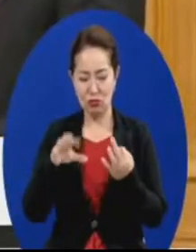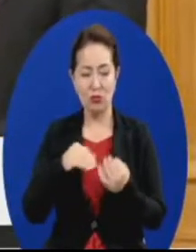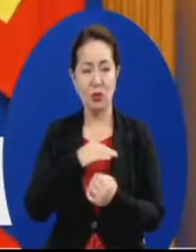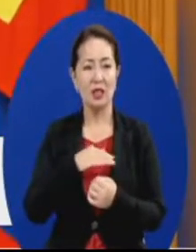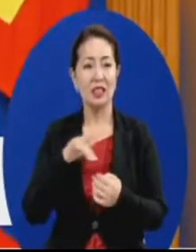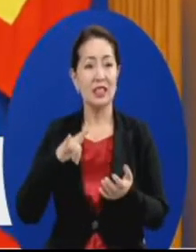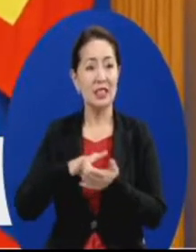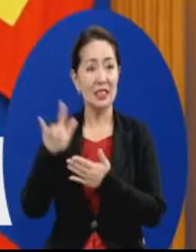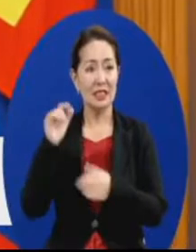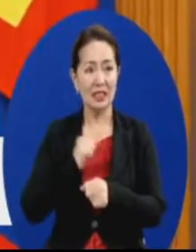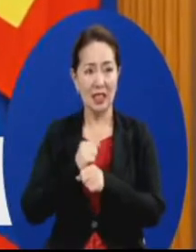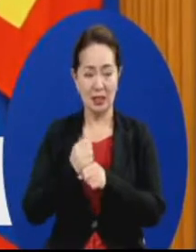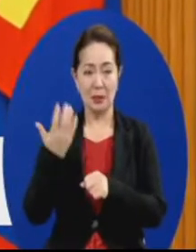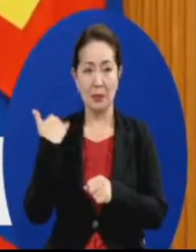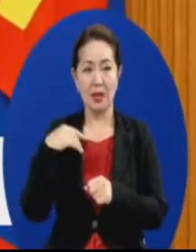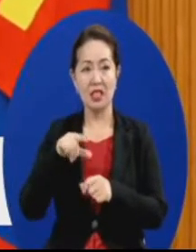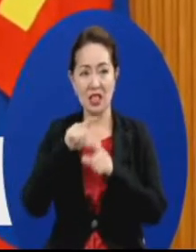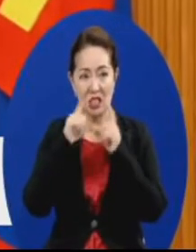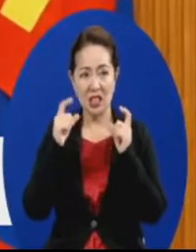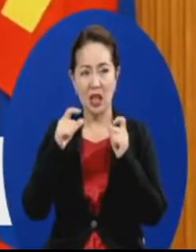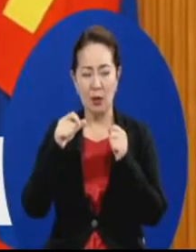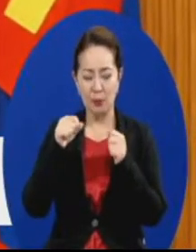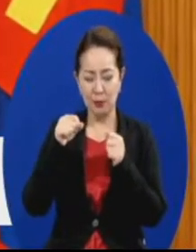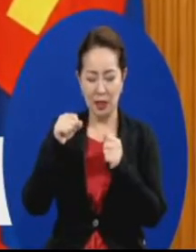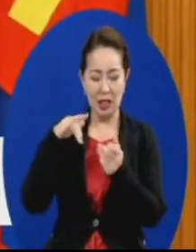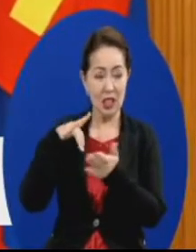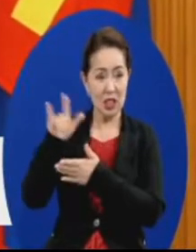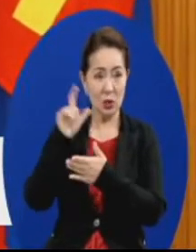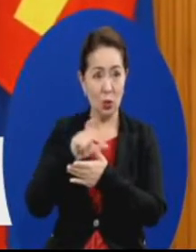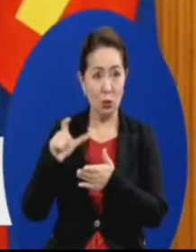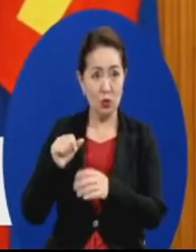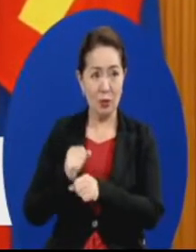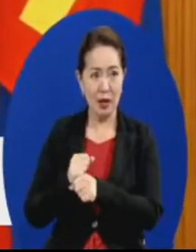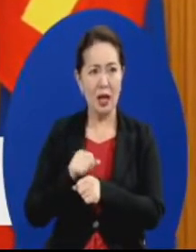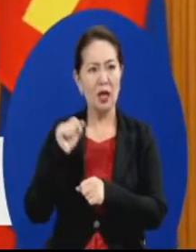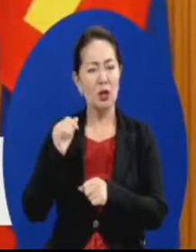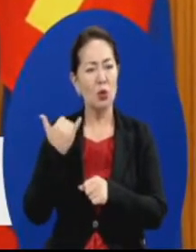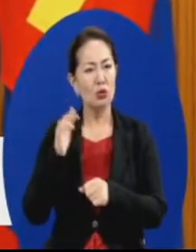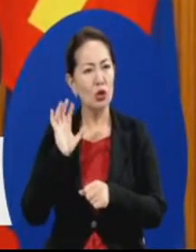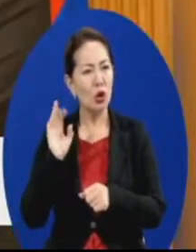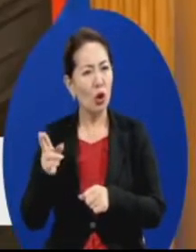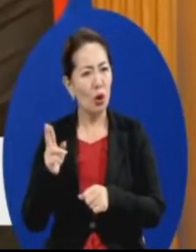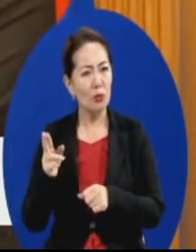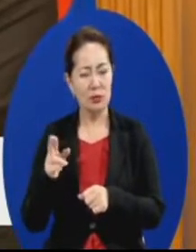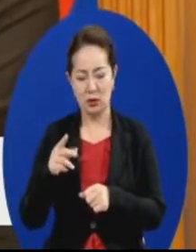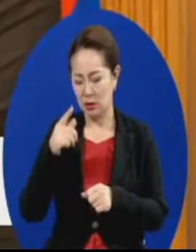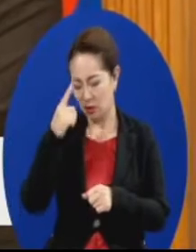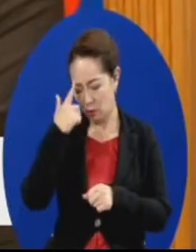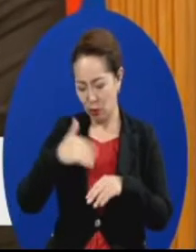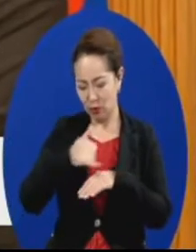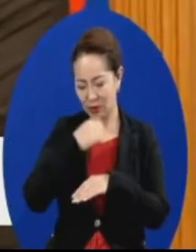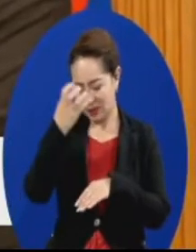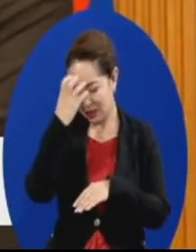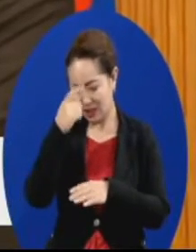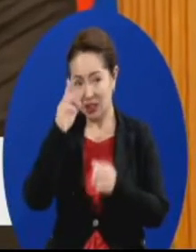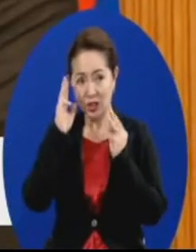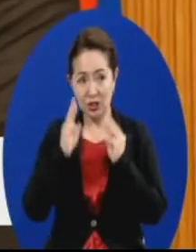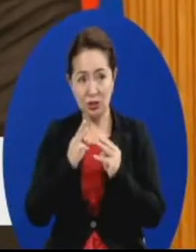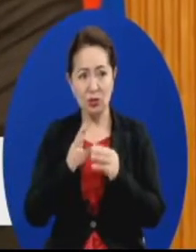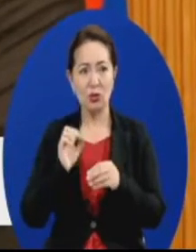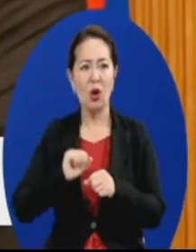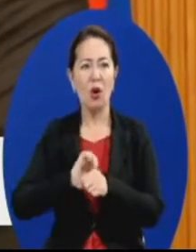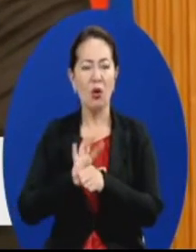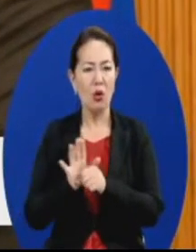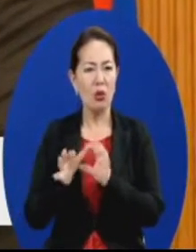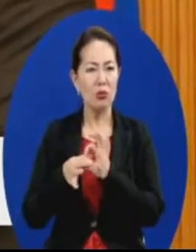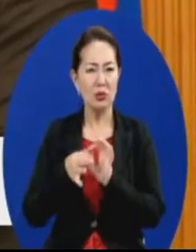ангийн нисэхүйн бүрэлдэхүнд үүрэг гүйцэтгэн ажилласан нисэгч албан хаагчд юм а. Улсын онцгой комисс Монгол улсын засгийн газрын шийдвэрээр